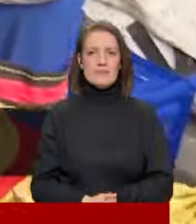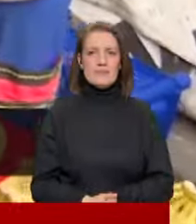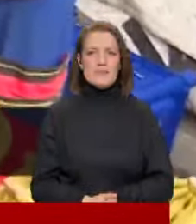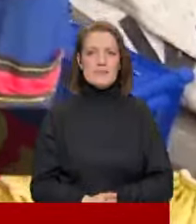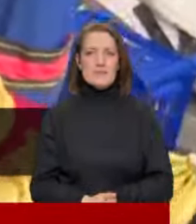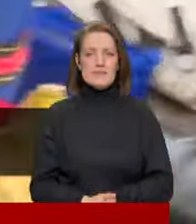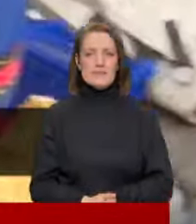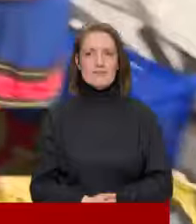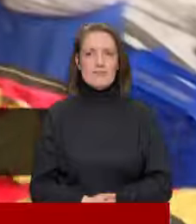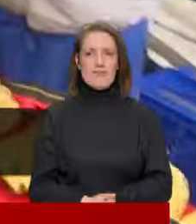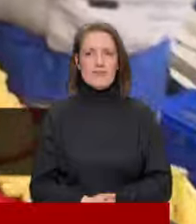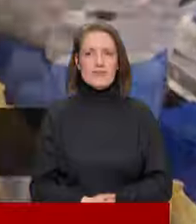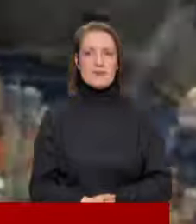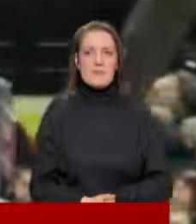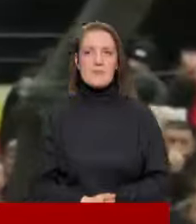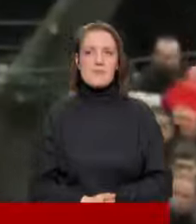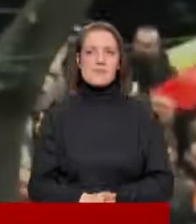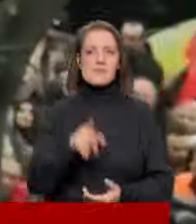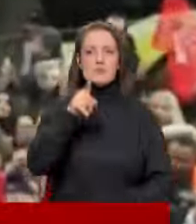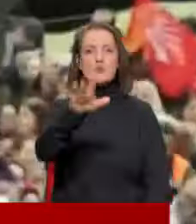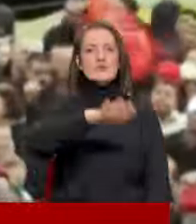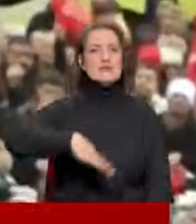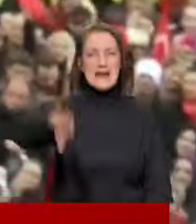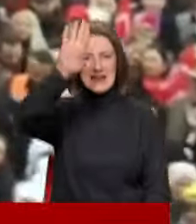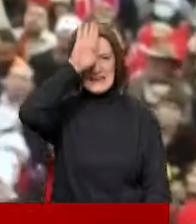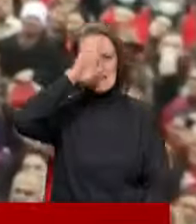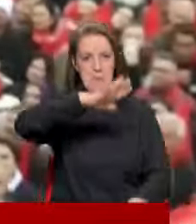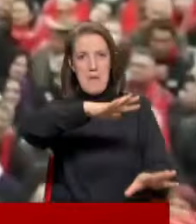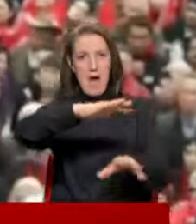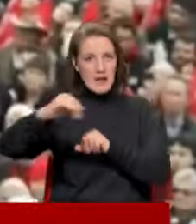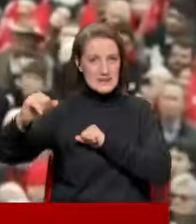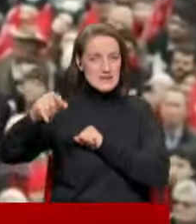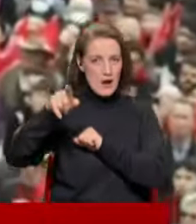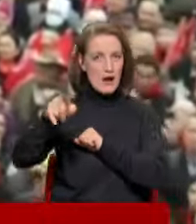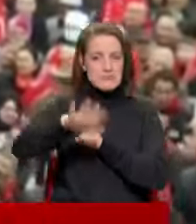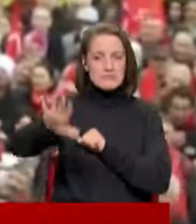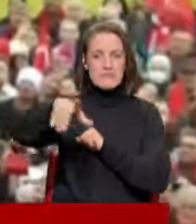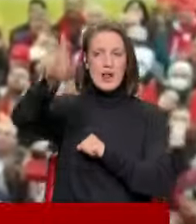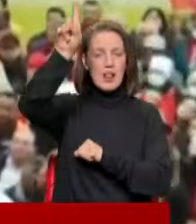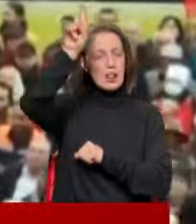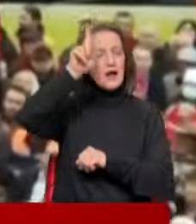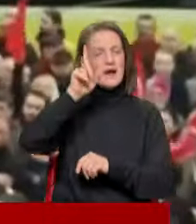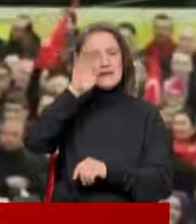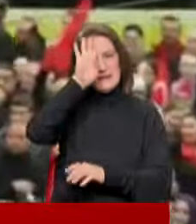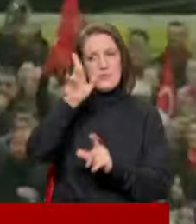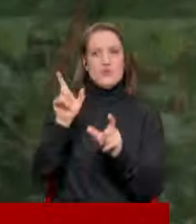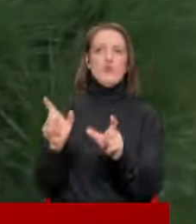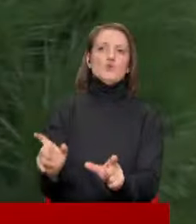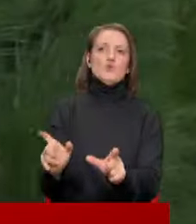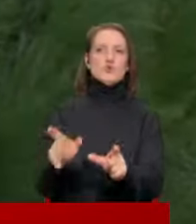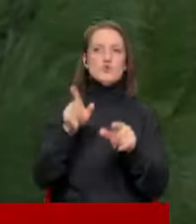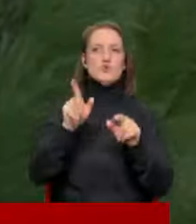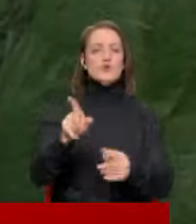ol sen alından öpüyorum Bunların eline İstanbul düşerse Allah İstanbul'u korusun